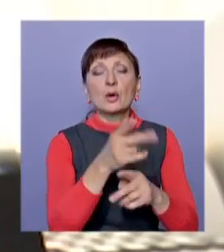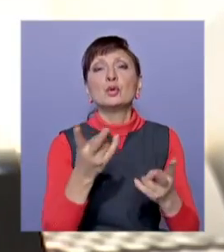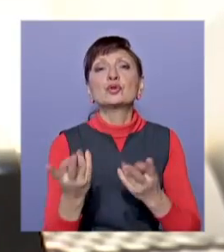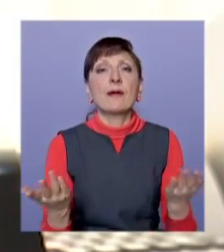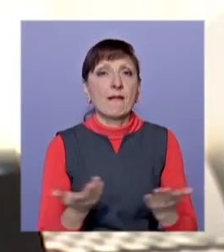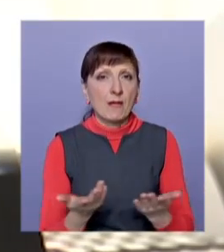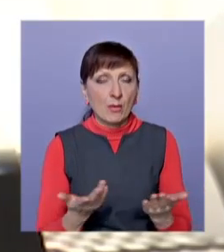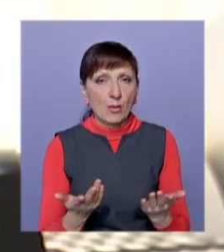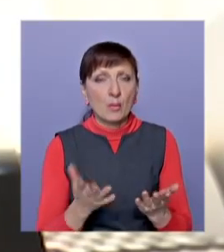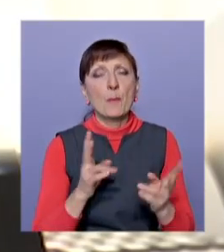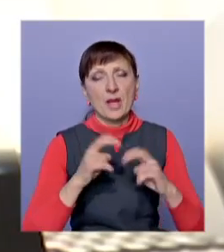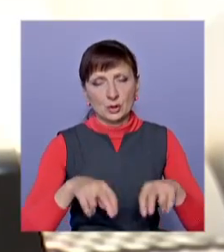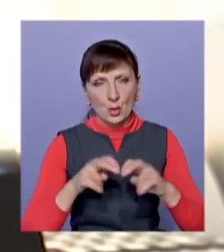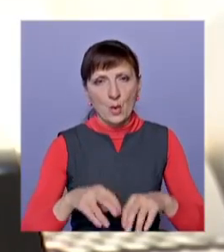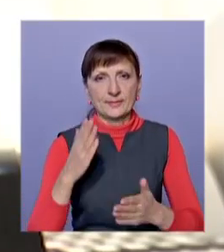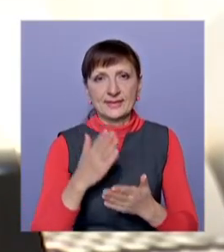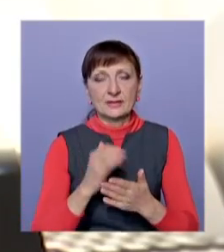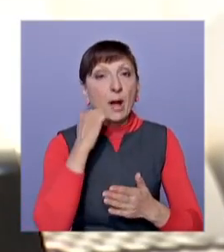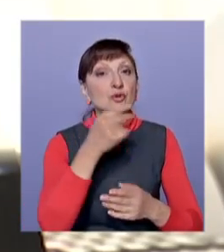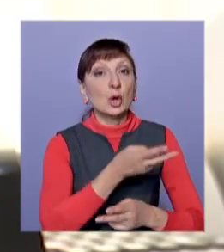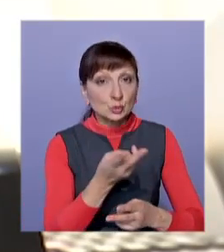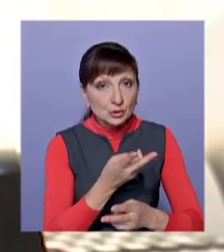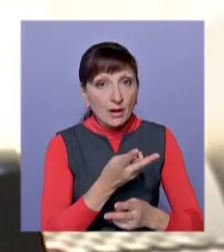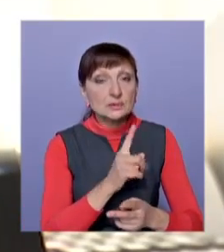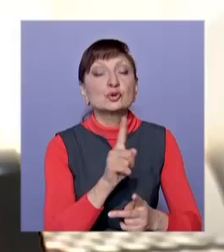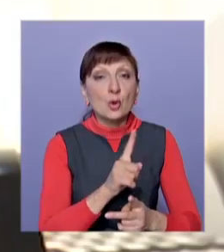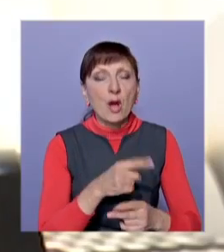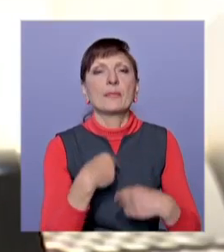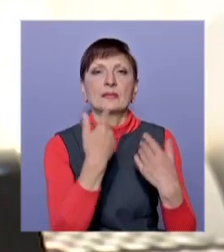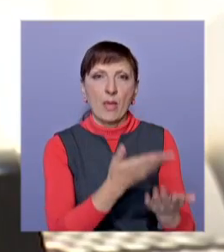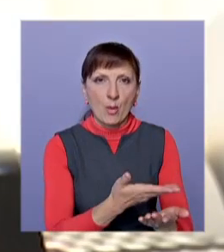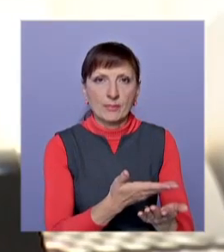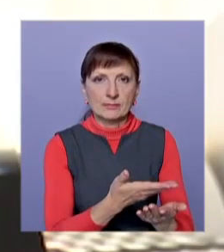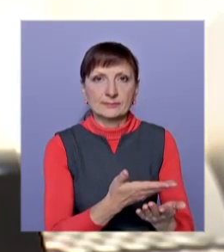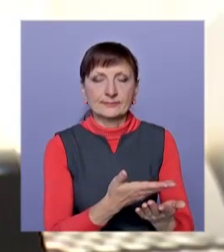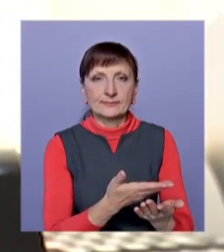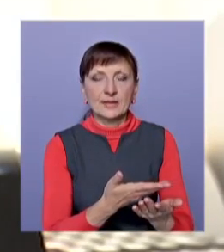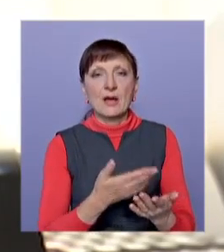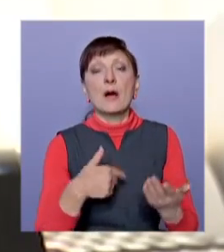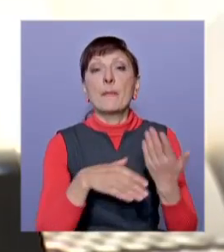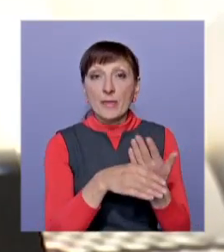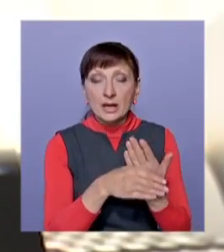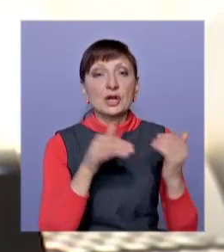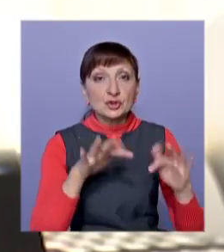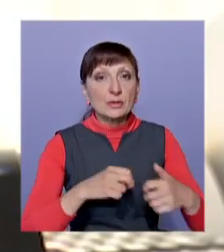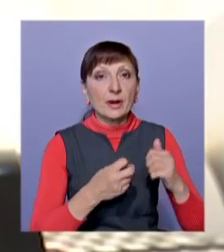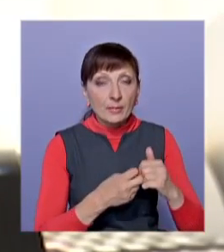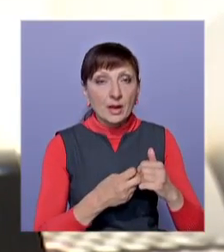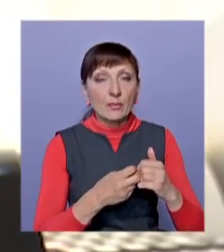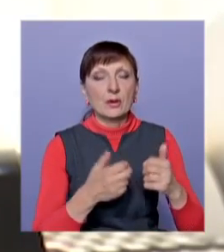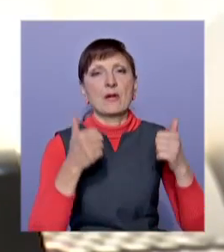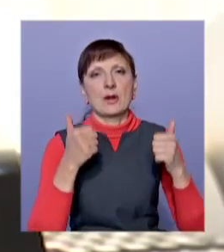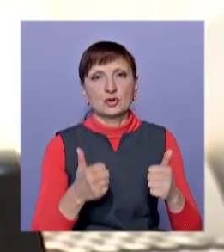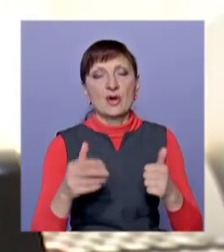будем мониторить. Вот бабушка нуждается в этом, мы забили. Смогли помочь, решили ее проблему. И